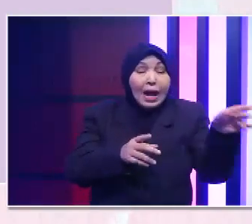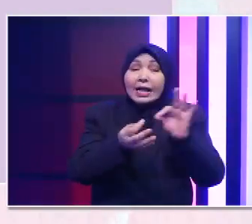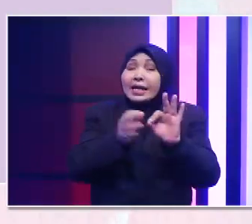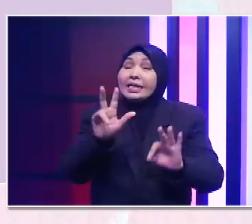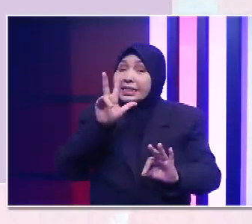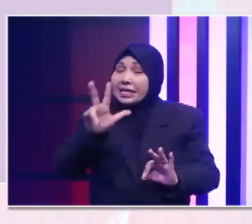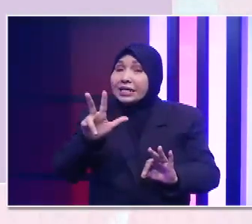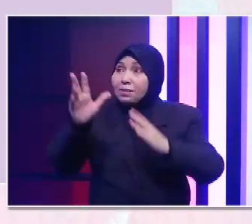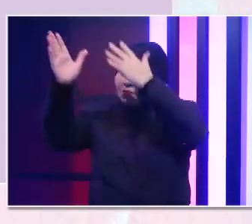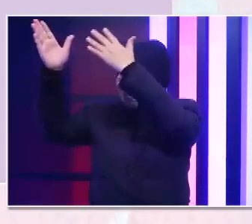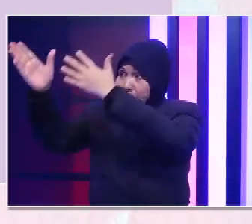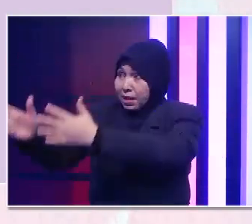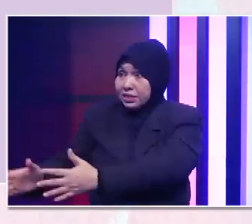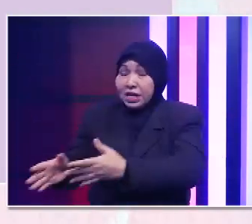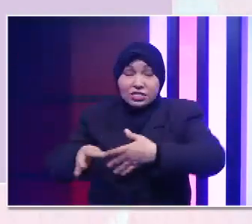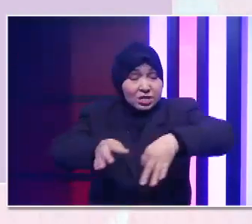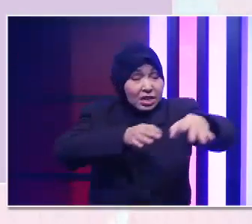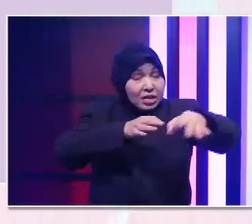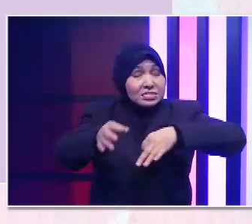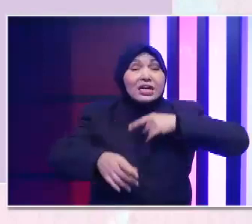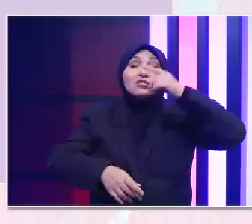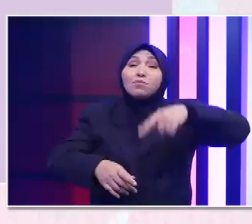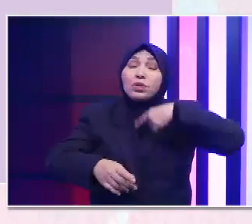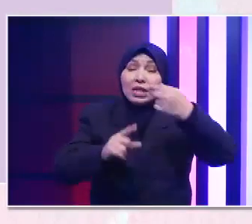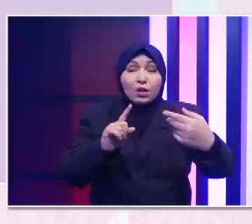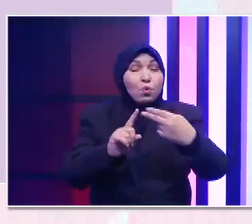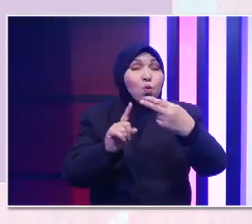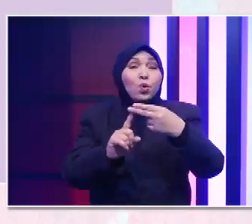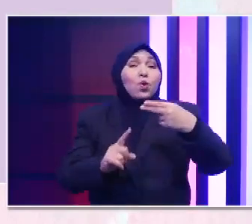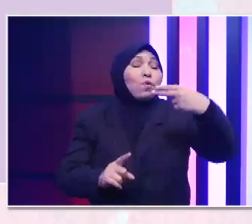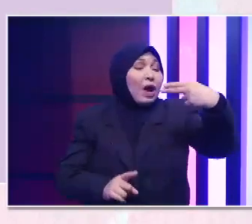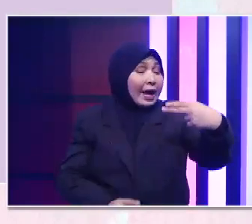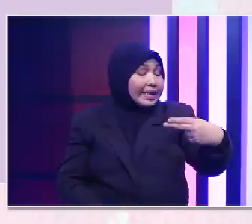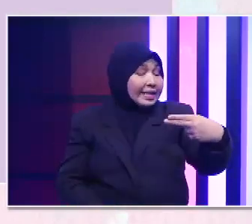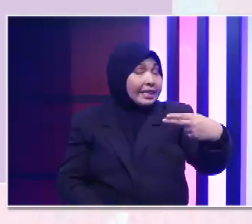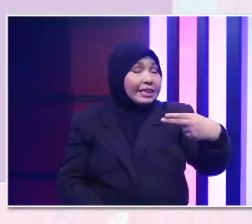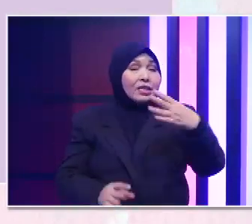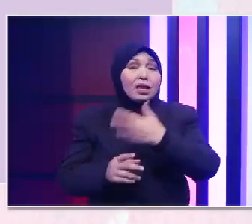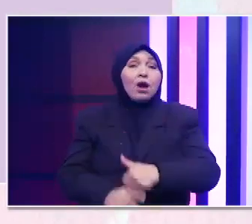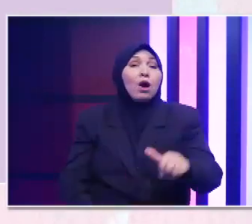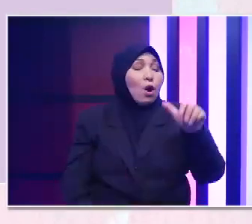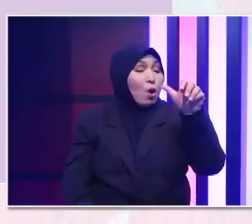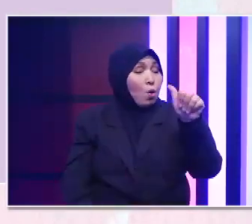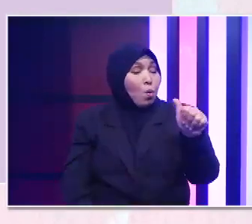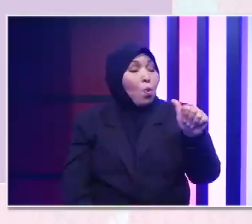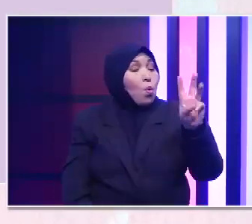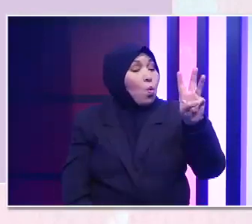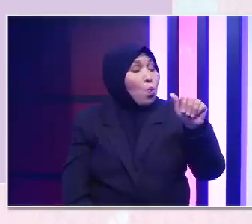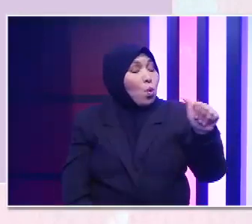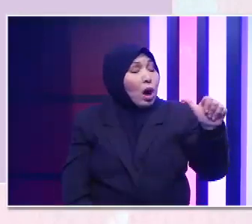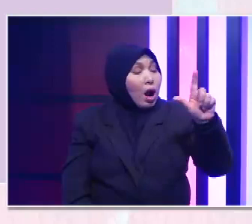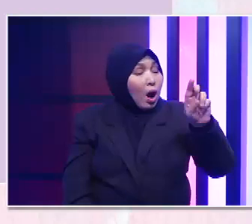yaitu jelaskan sebutan Huruf a Im dalam ayat yang potongan ayat ini waallahu lo